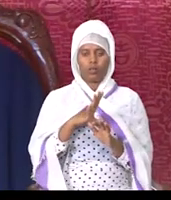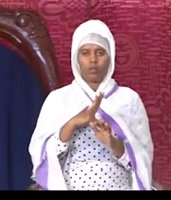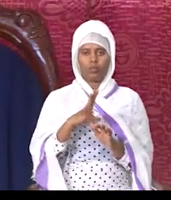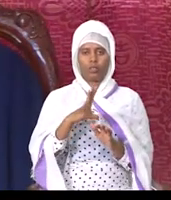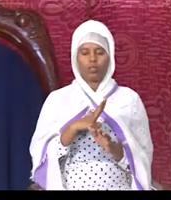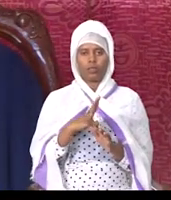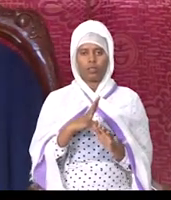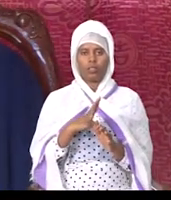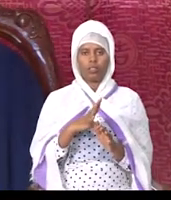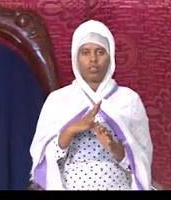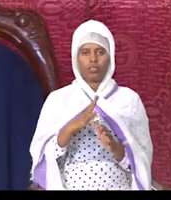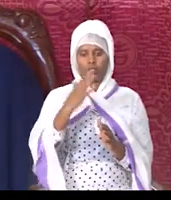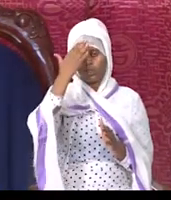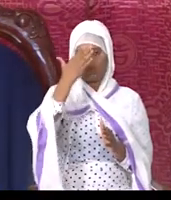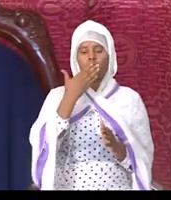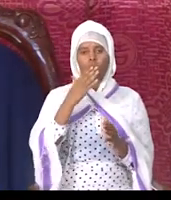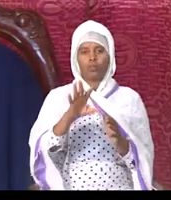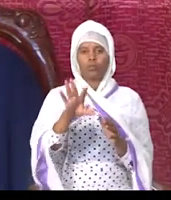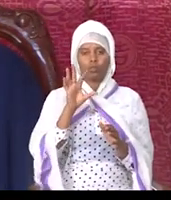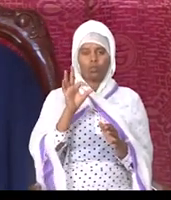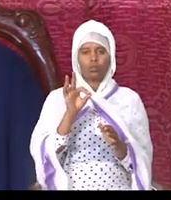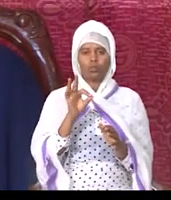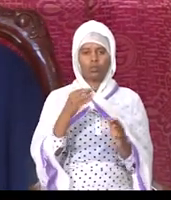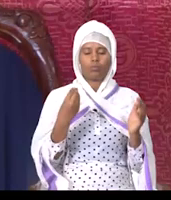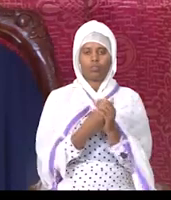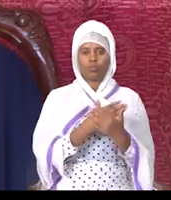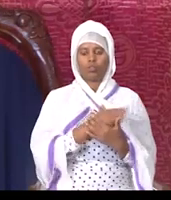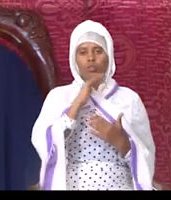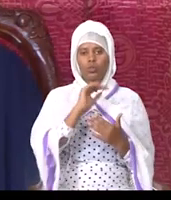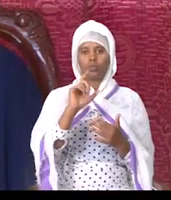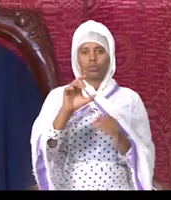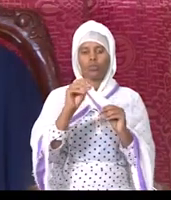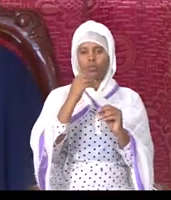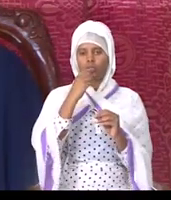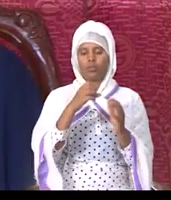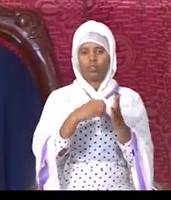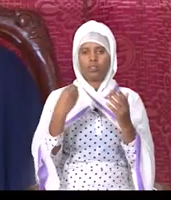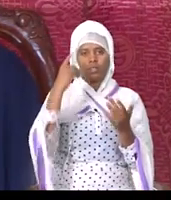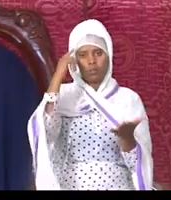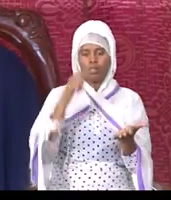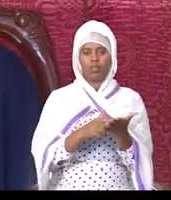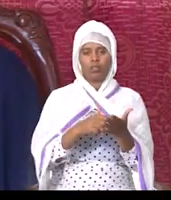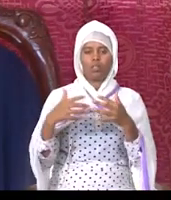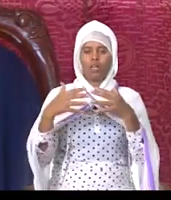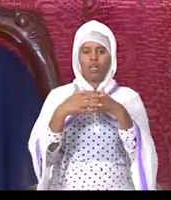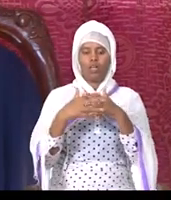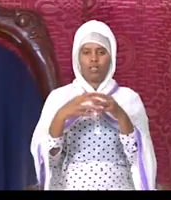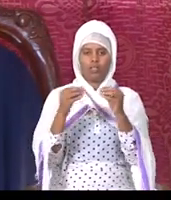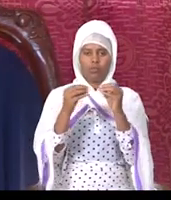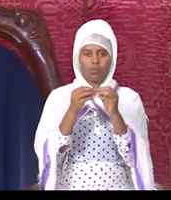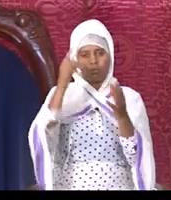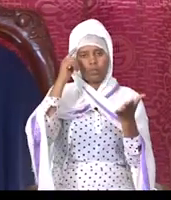ኮይነ ብህልውና ንተዋህዶ ዝመረፅክዎ ምስኡ ሓደ ዝኾንኩ ዘፍቅሮ ወደይ ንሱ ኢሉ ማለት እዩ ስለዚ እንታይ ማለት እዩ ሓድነቱ